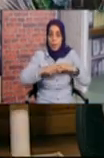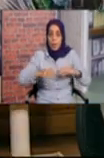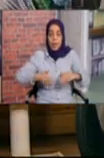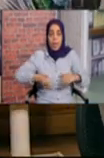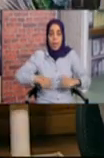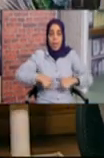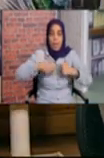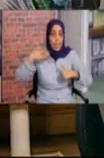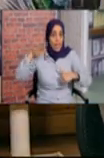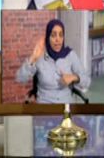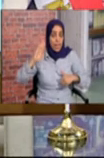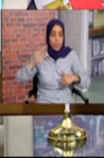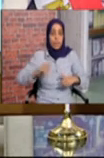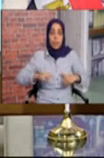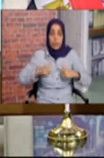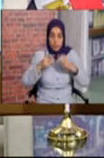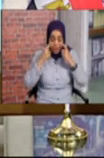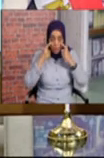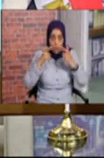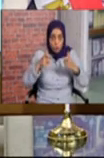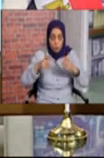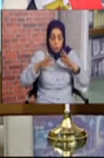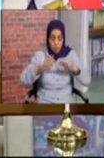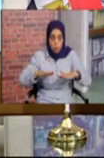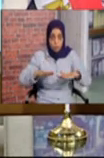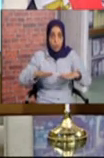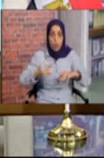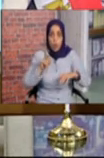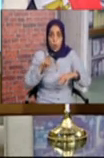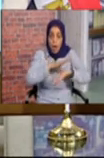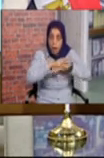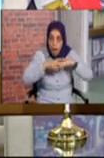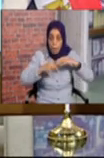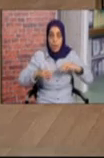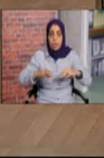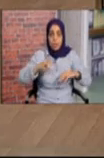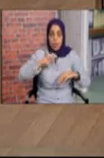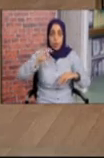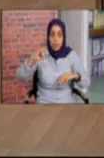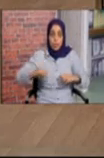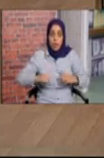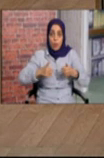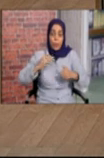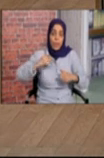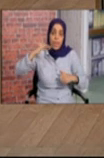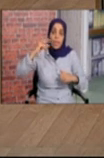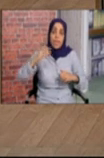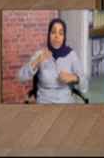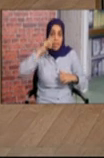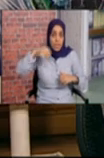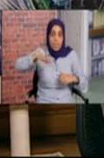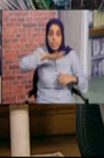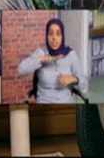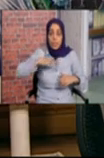بتتنفذ على الارض بناء ما هي دايما شات لكن التطبيق هو عامله التطبيق لا ما سياده الرئيس جعل كمان بناء الانسان اللي حضرتك بتتكلمي عنه استاذه نوره